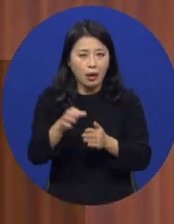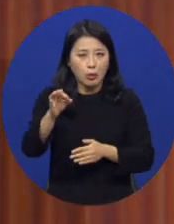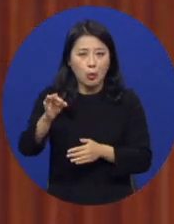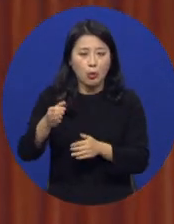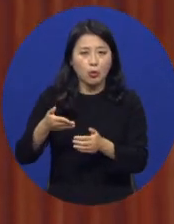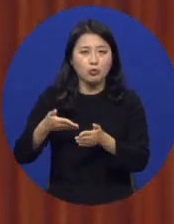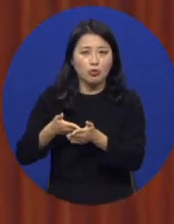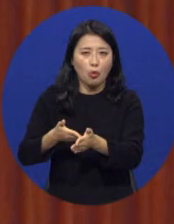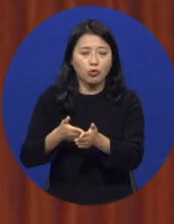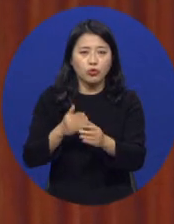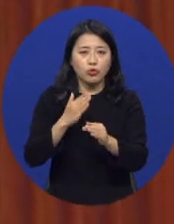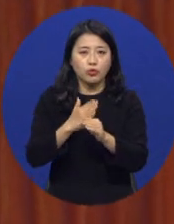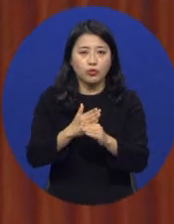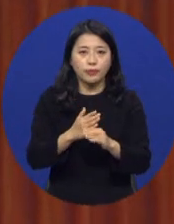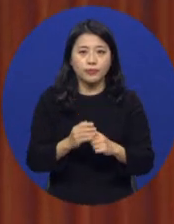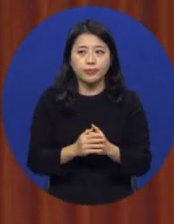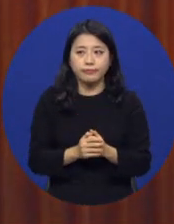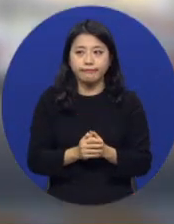있습니다